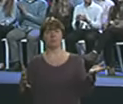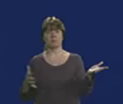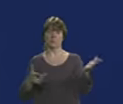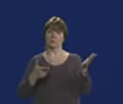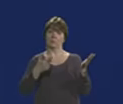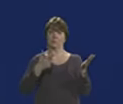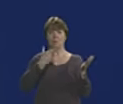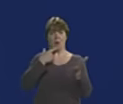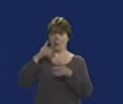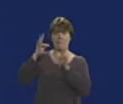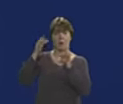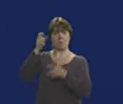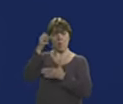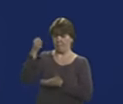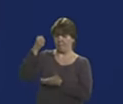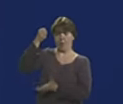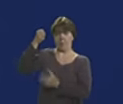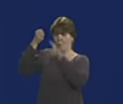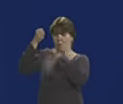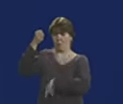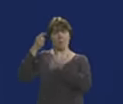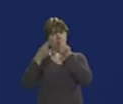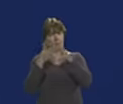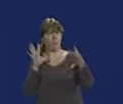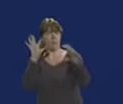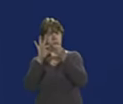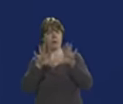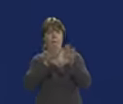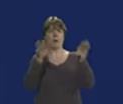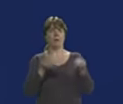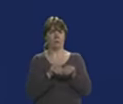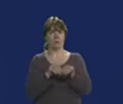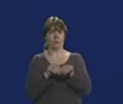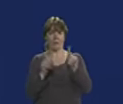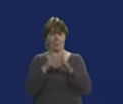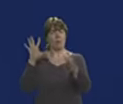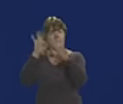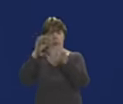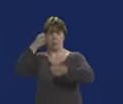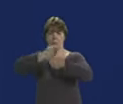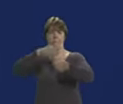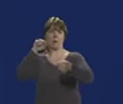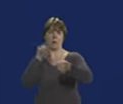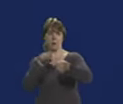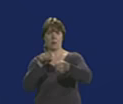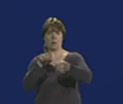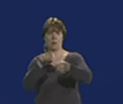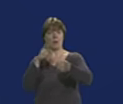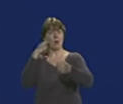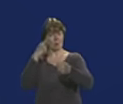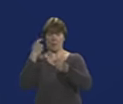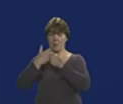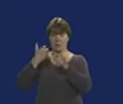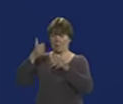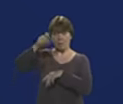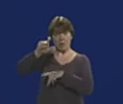parler du patrimoine, parce que je crois à la famille, parce que je crois au travail, et que je pense quand on a payé des impôts toute